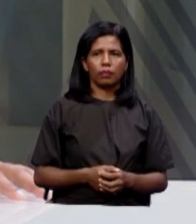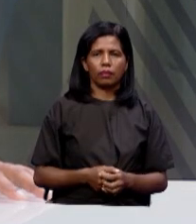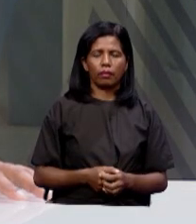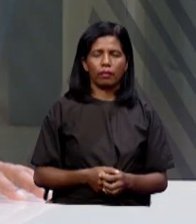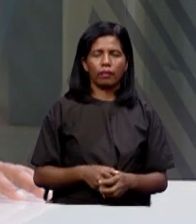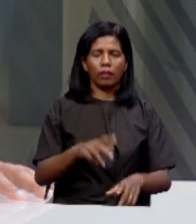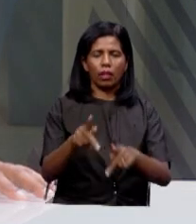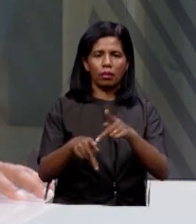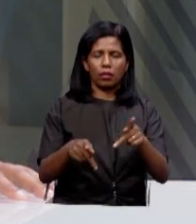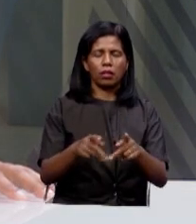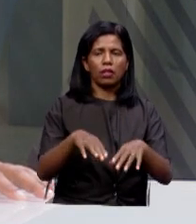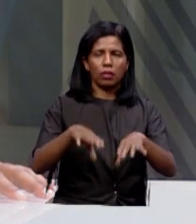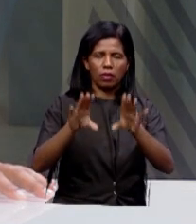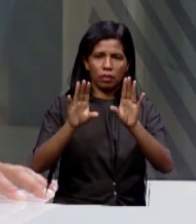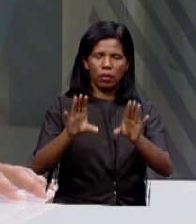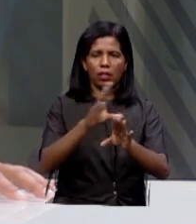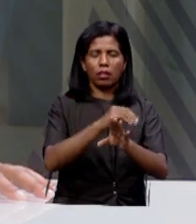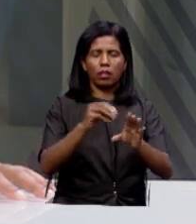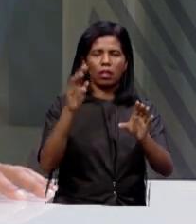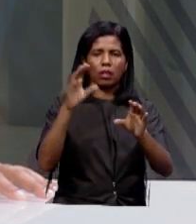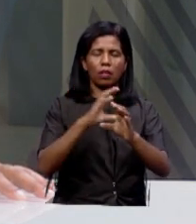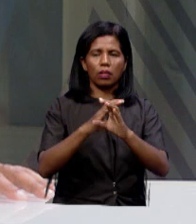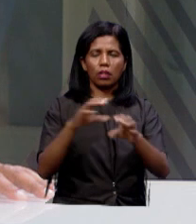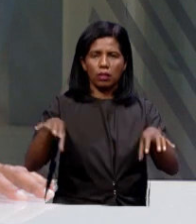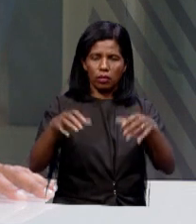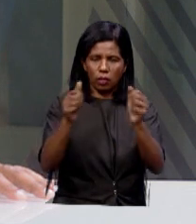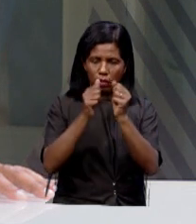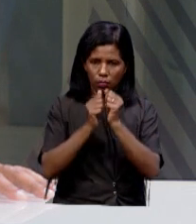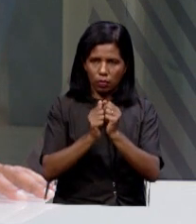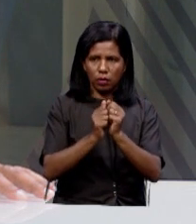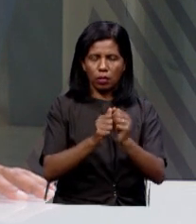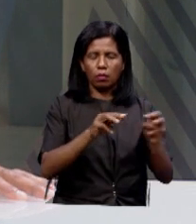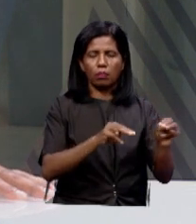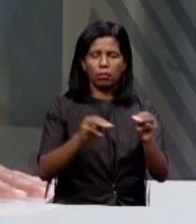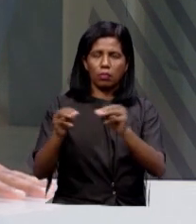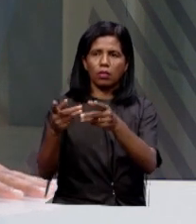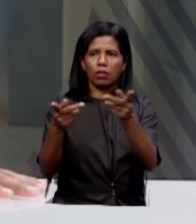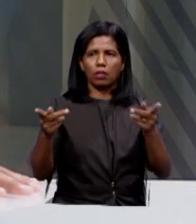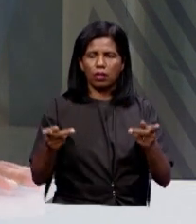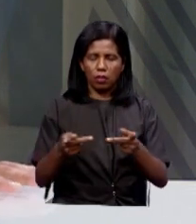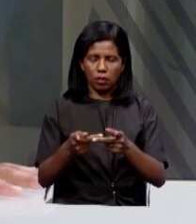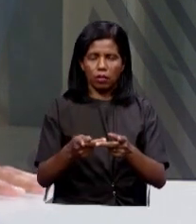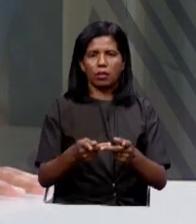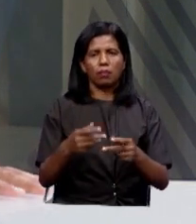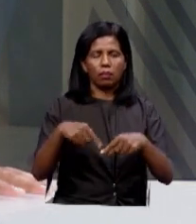Vendedor sirne beduran tene fani hia Kampung Baru, prontu ko per hotel lokal, muda fatim ba area bazar brato.